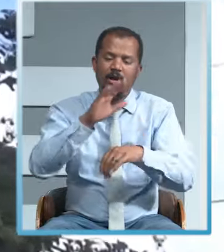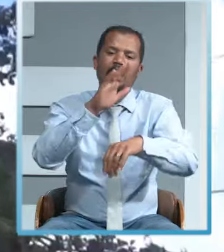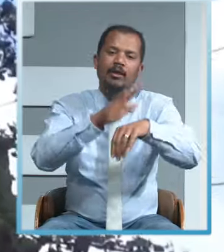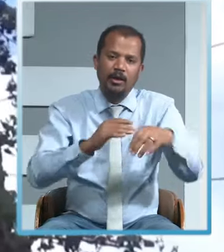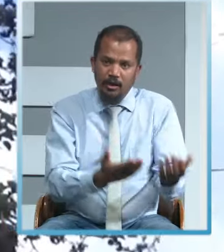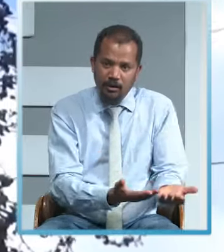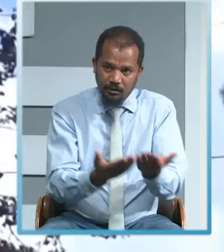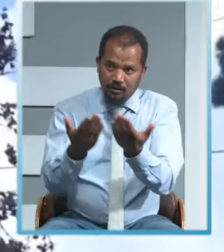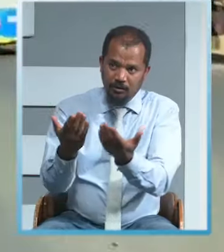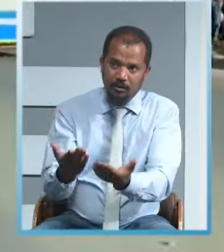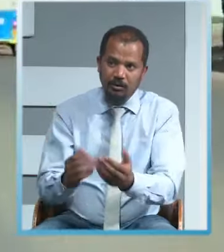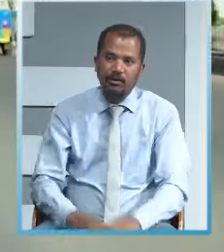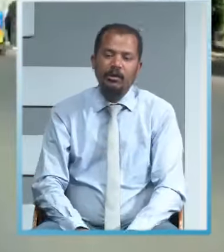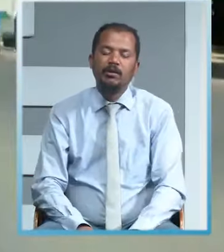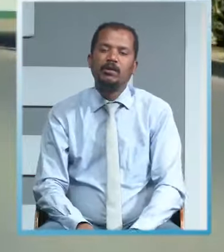አቀረበ።